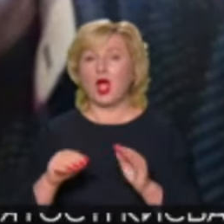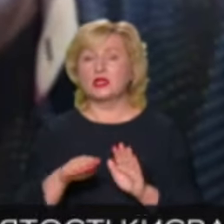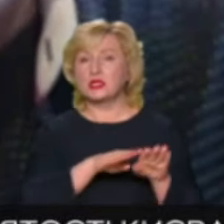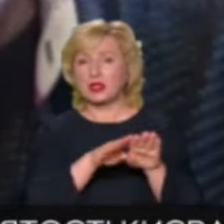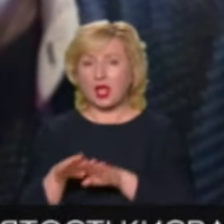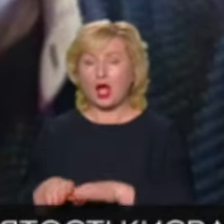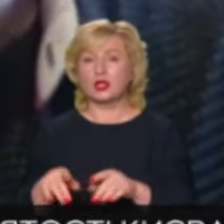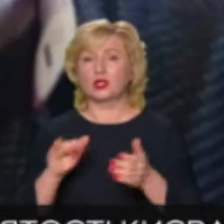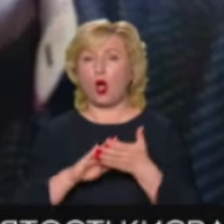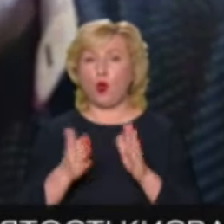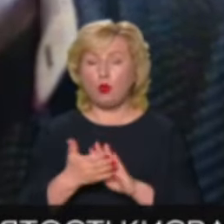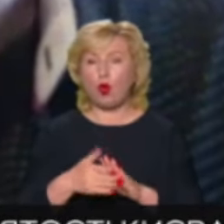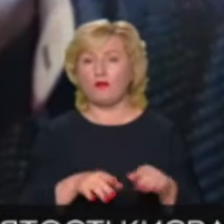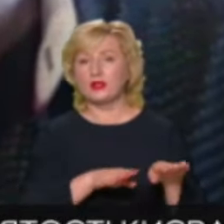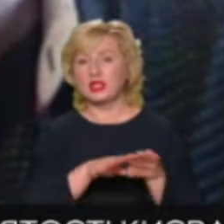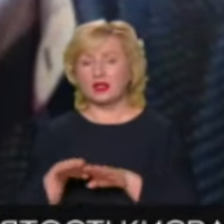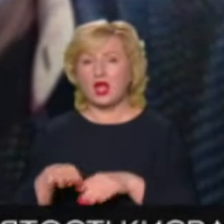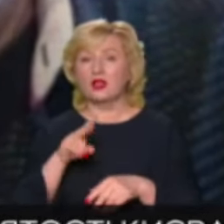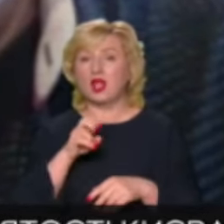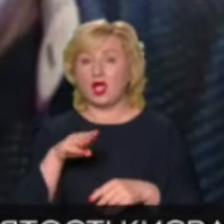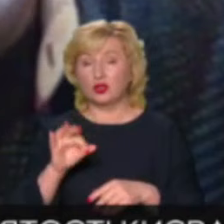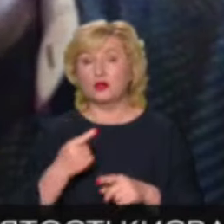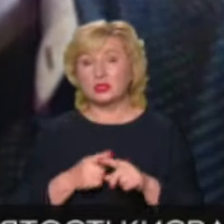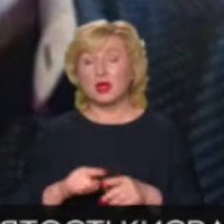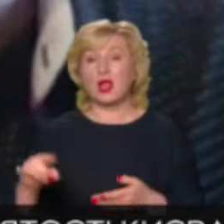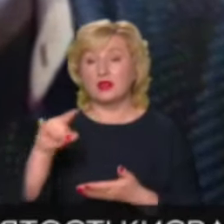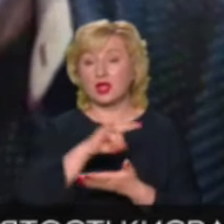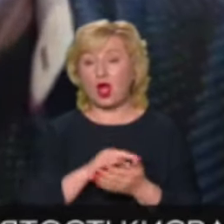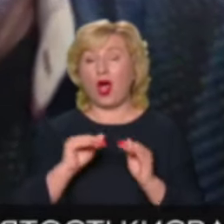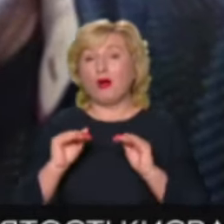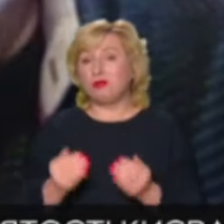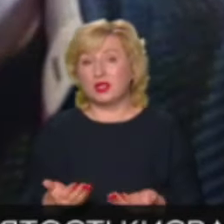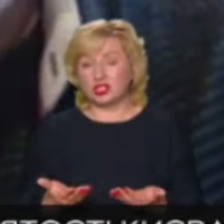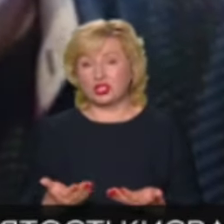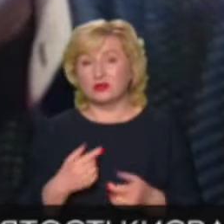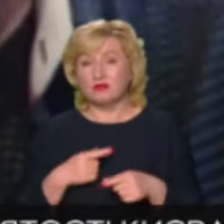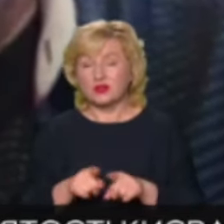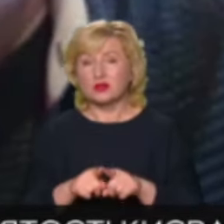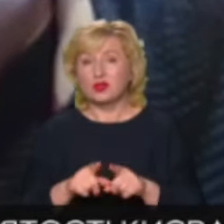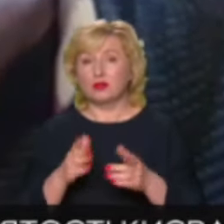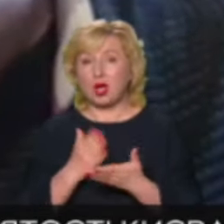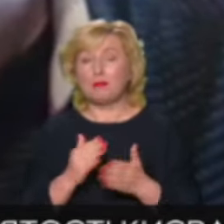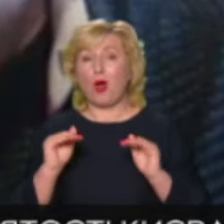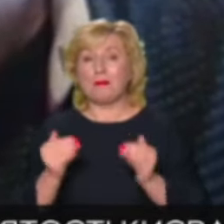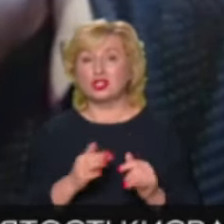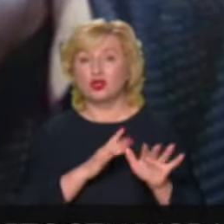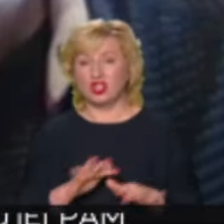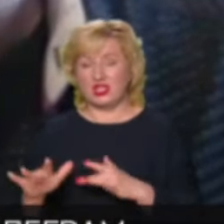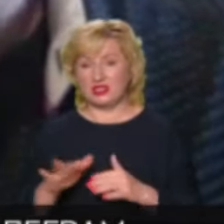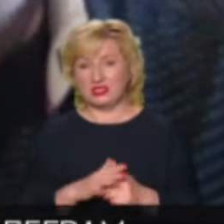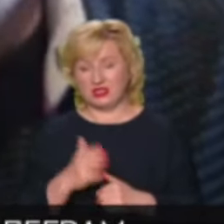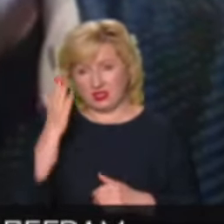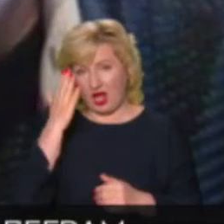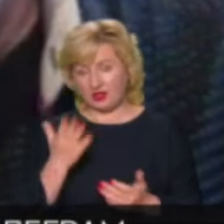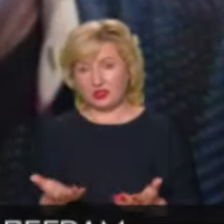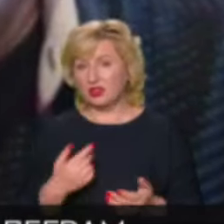НАТО. І то ми маємо з цими літаками ну, обмежену дієздатність, скажімо так. Вони не